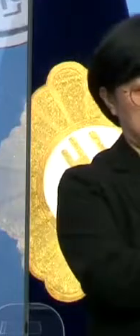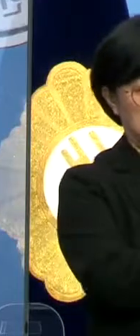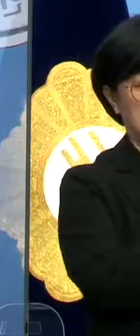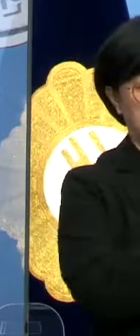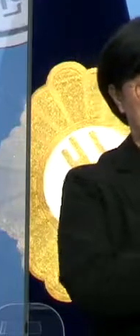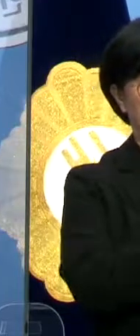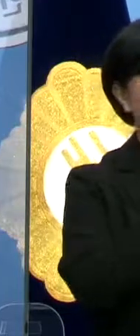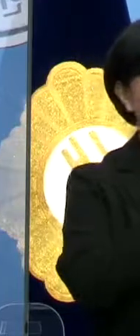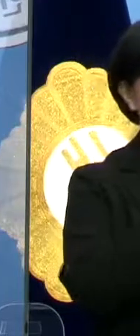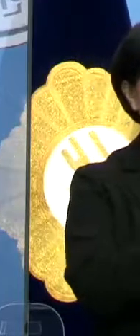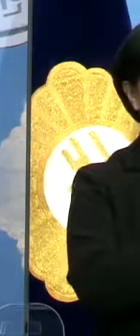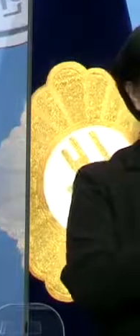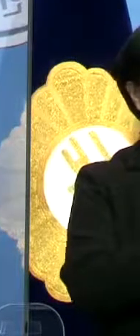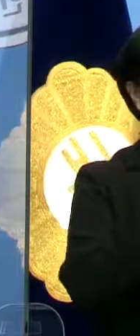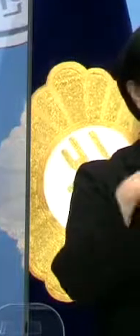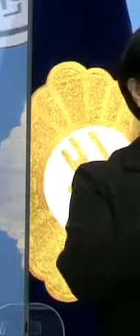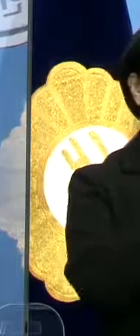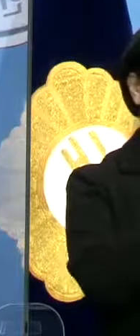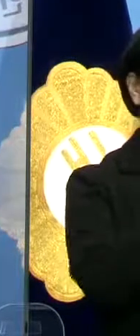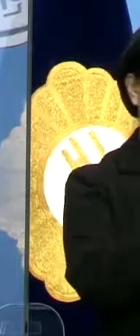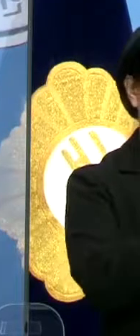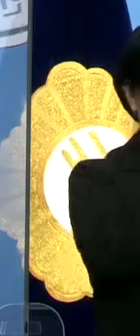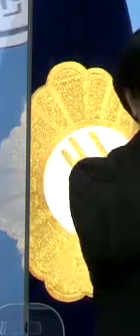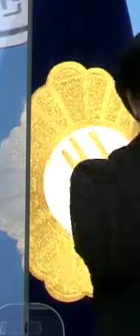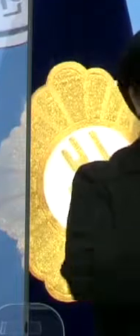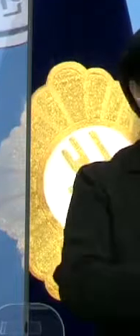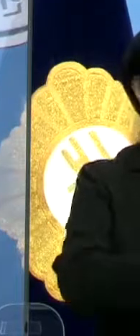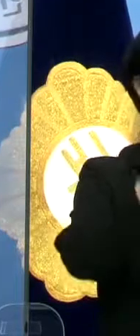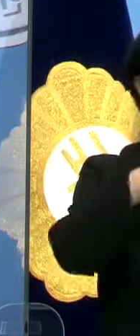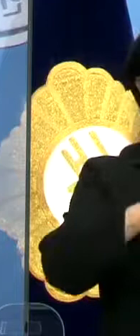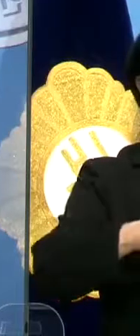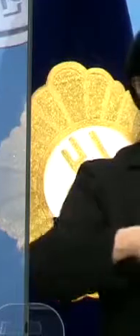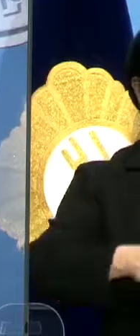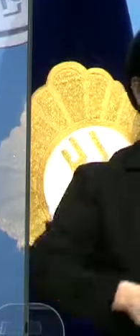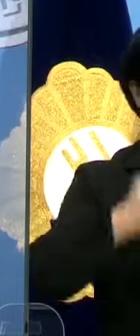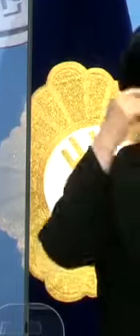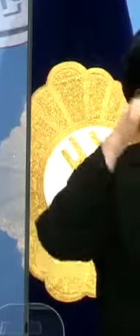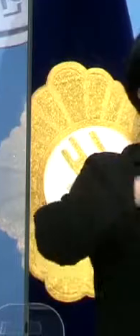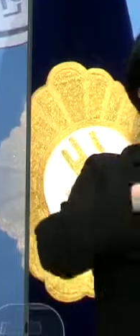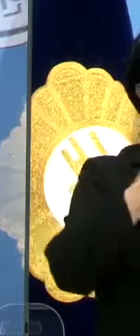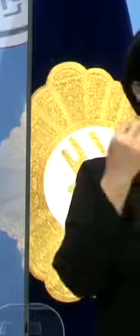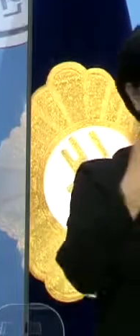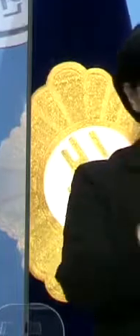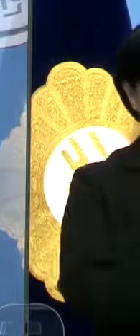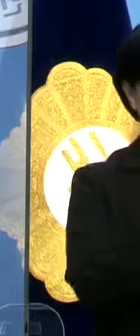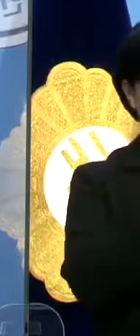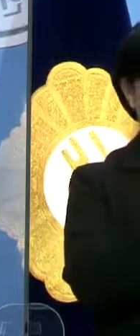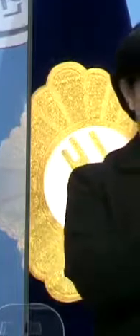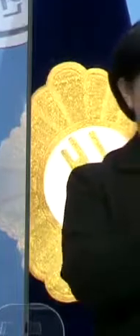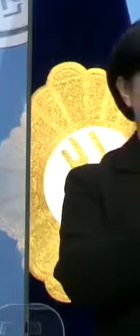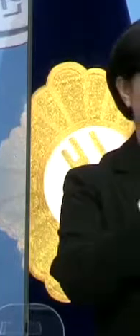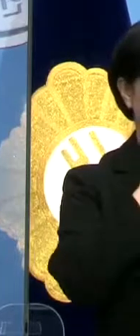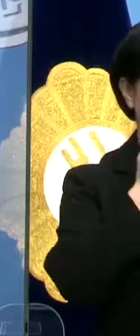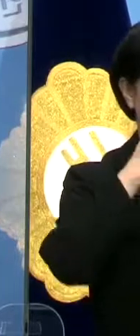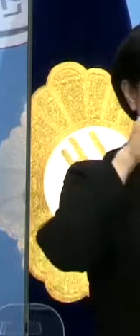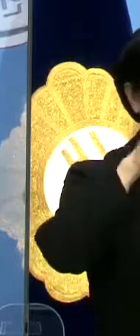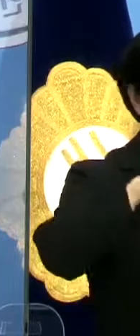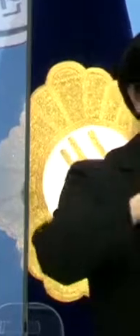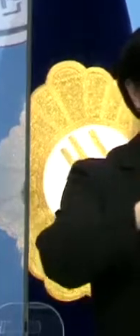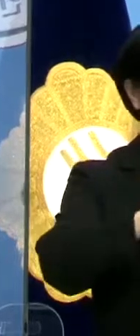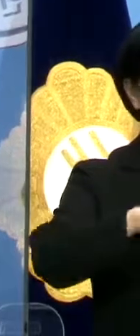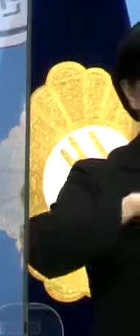더불어 민주당은 사과부터 해야 될 것입니다 그리고 반성하고 재발방지 대책을 약속해야 될 것입니다